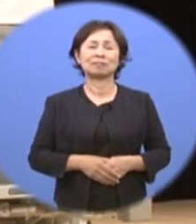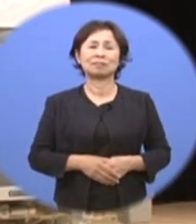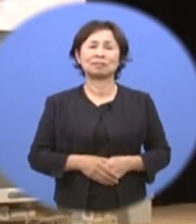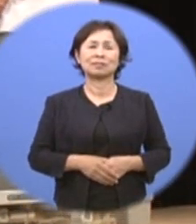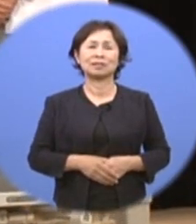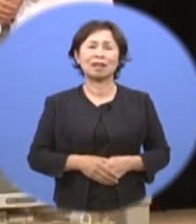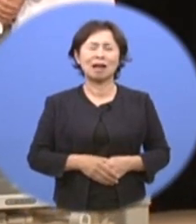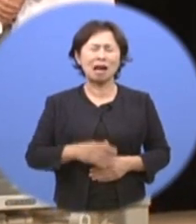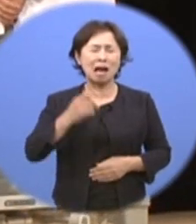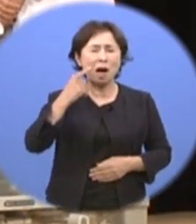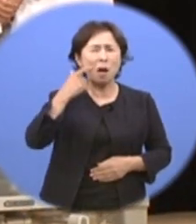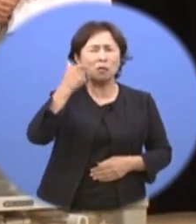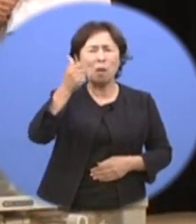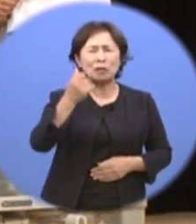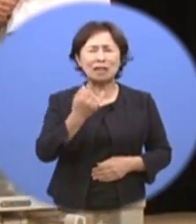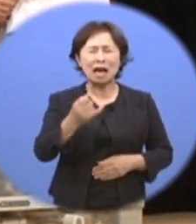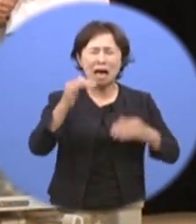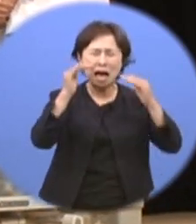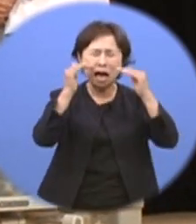お父ちゃん、